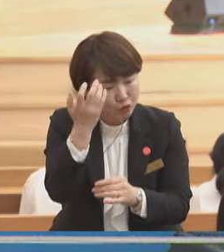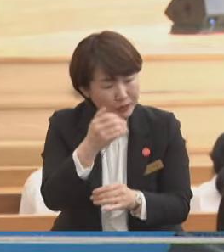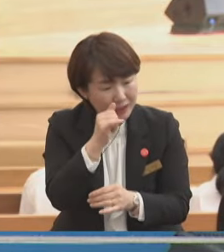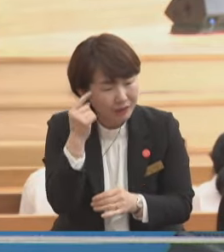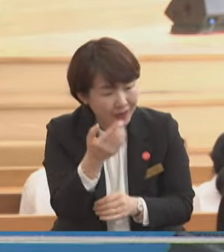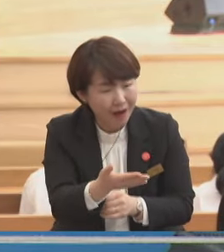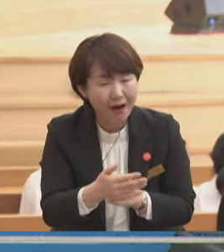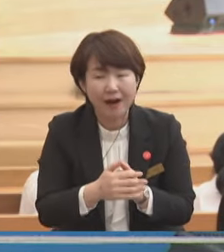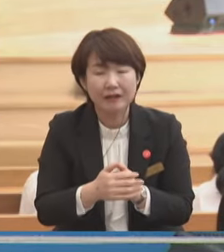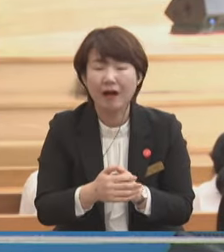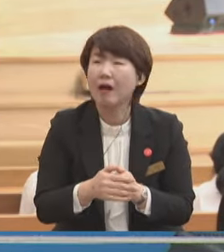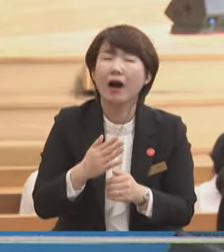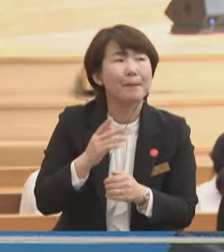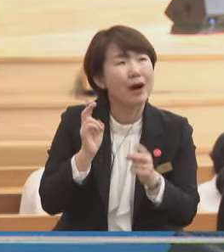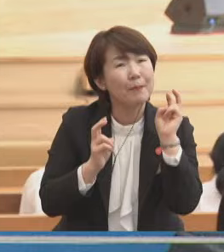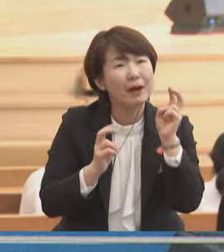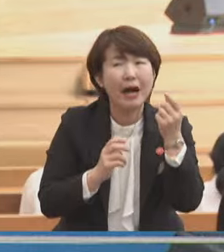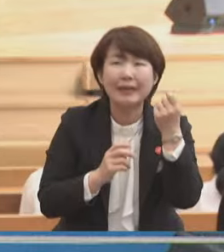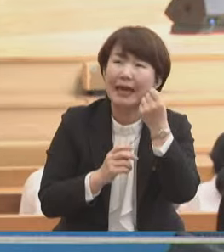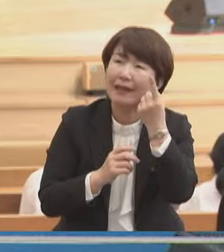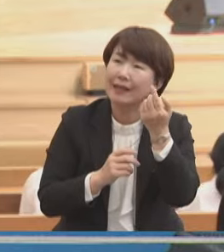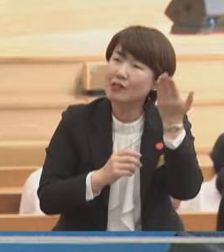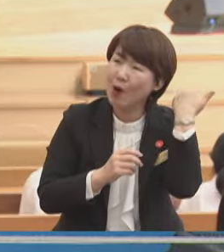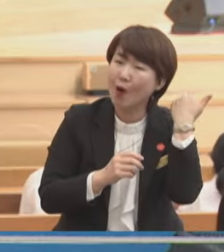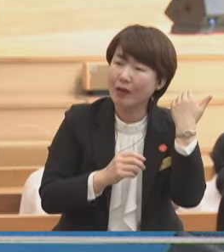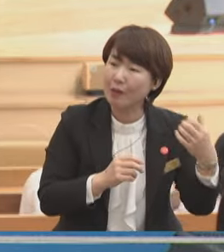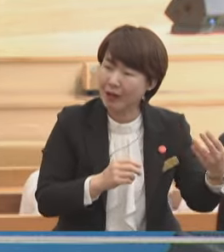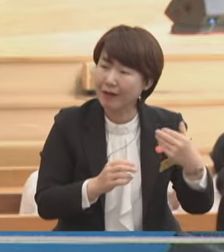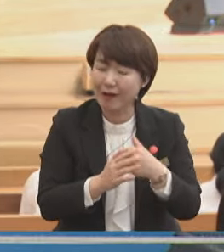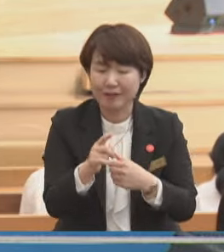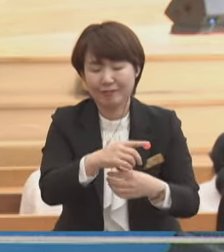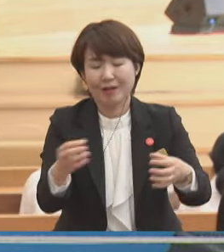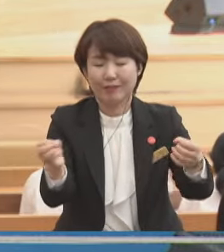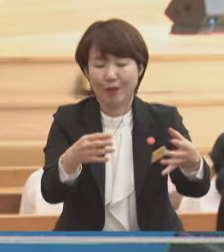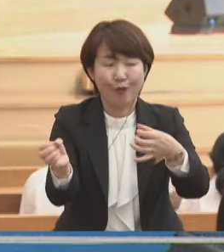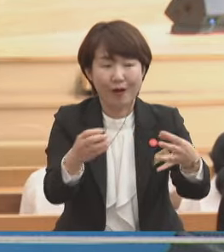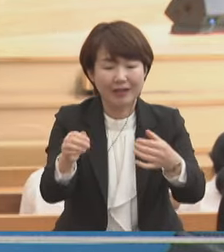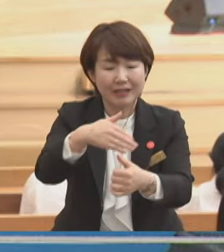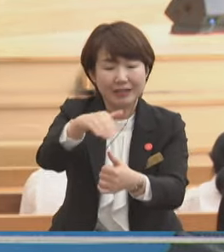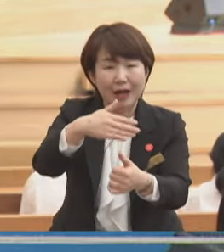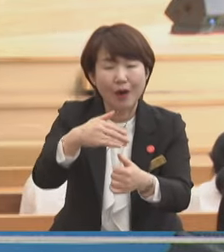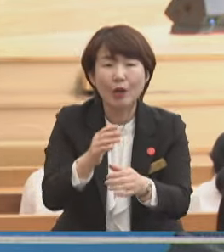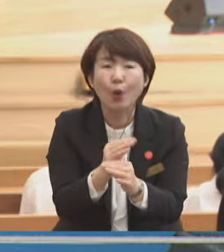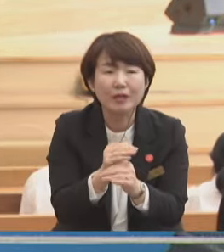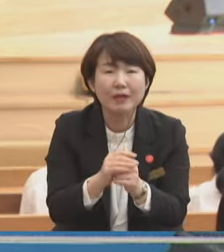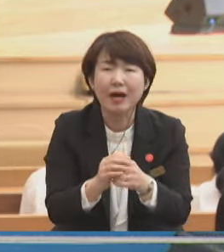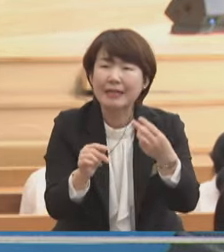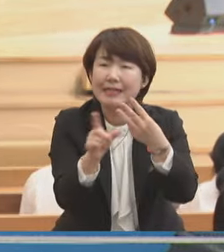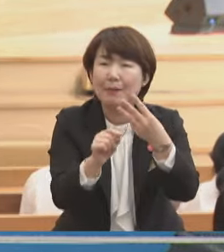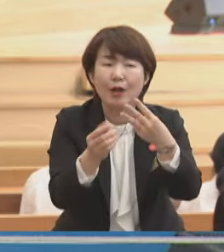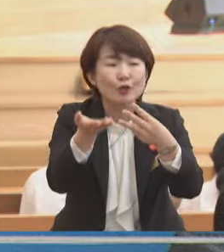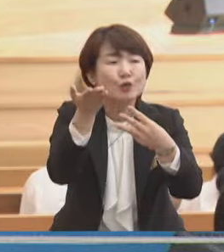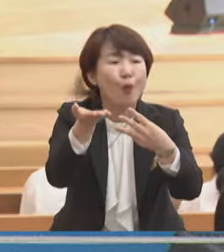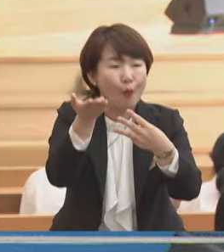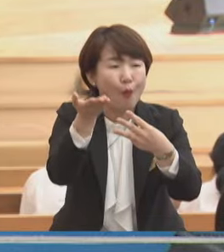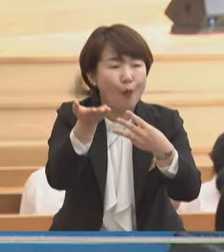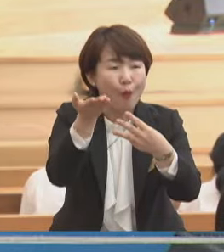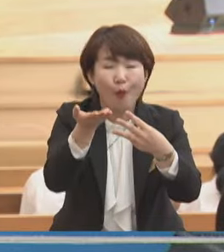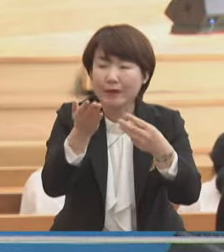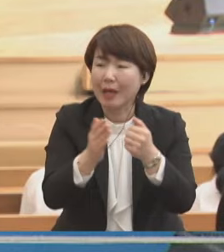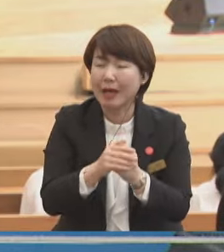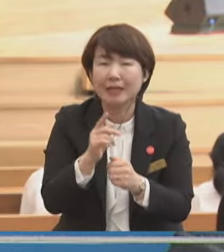한 달 전쯤에 대요 그들이 대화를 나누는이 상황이 언제냐면 이제 3월 초거 그러니까